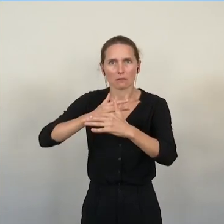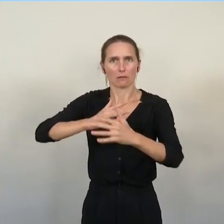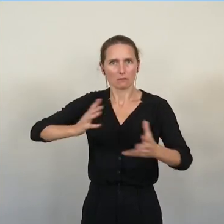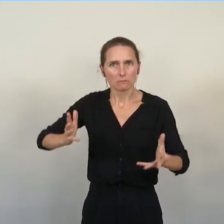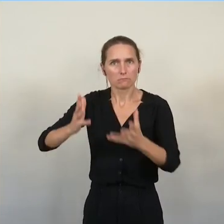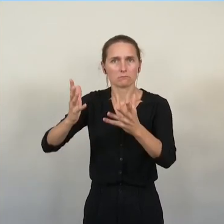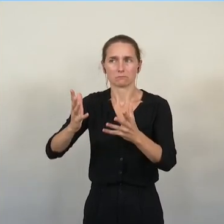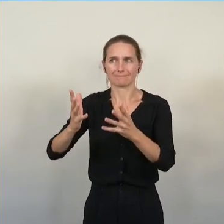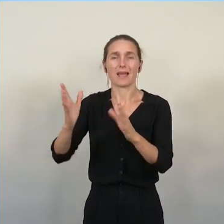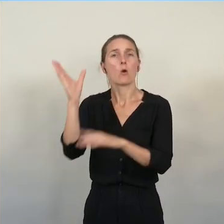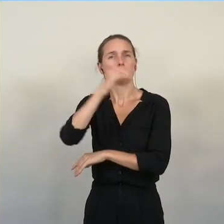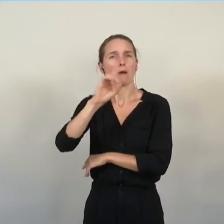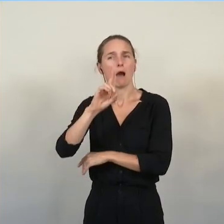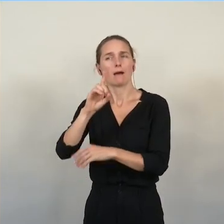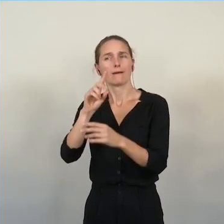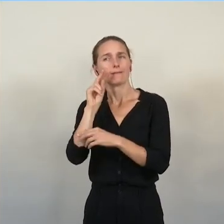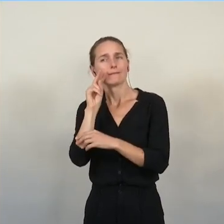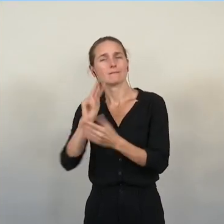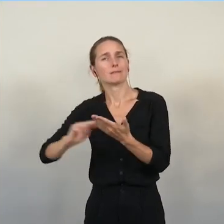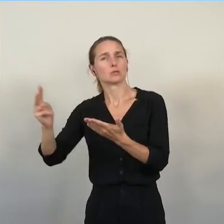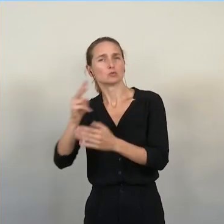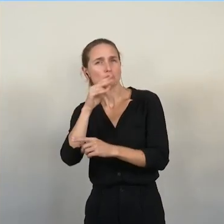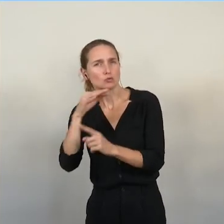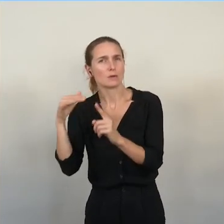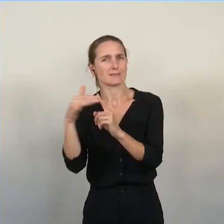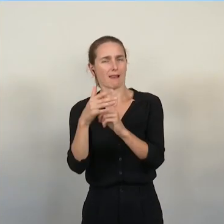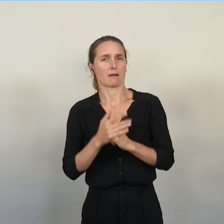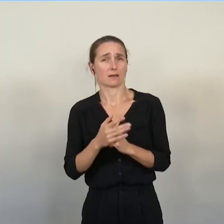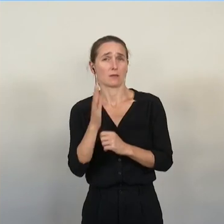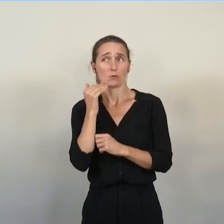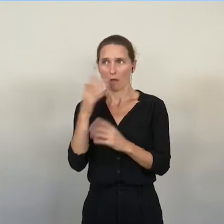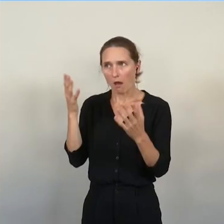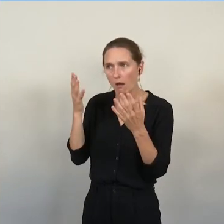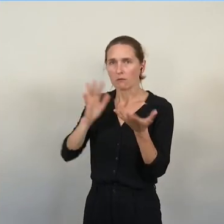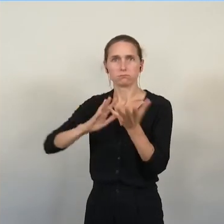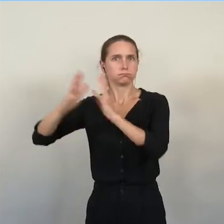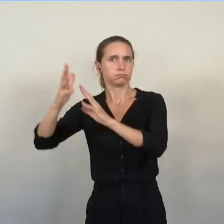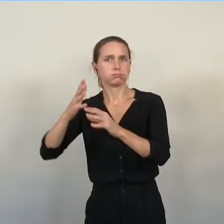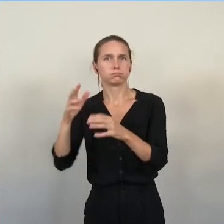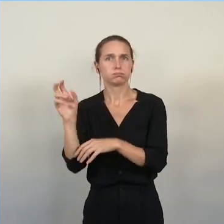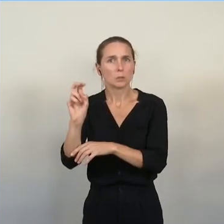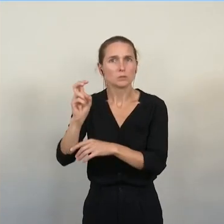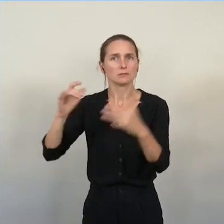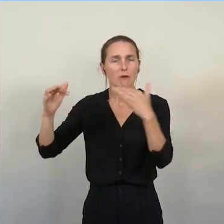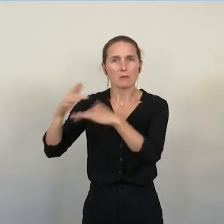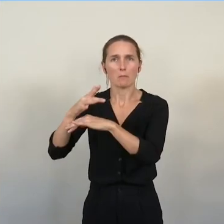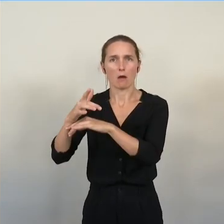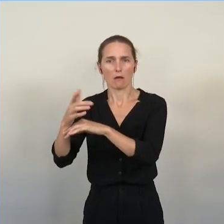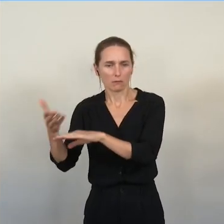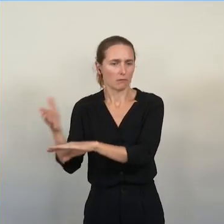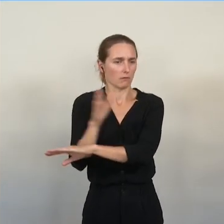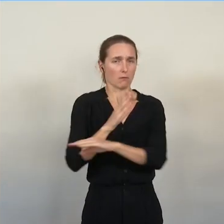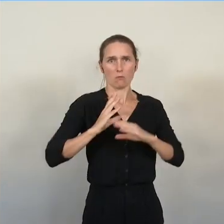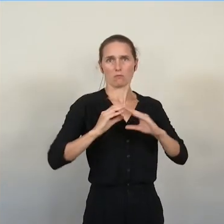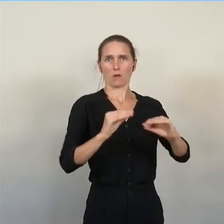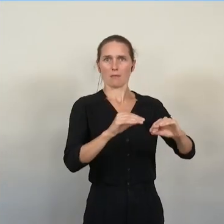formes c'est pourquoi son implication se traduit dans des politiques de lutte contre la précarité énergétique et dans une politique de